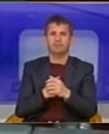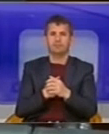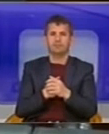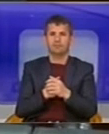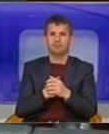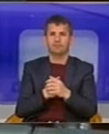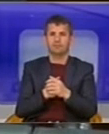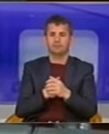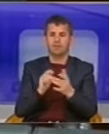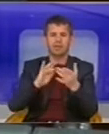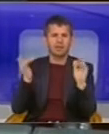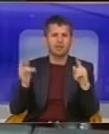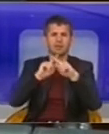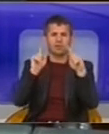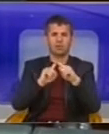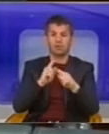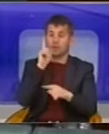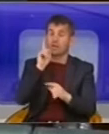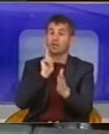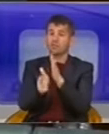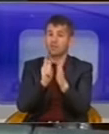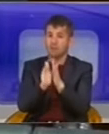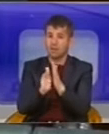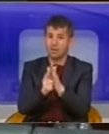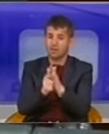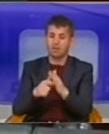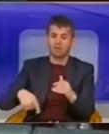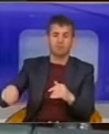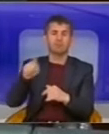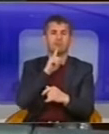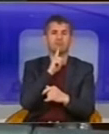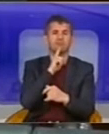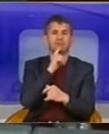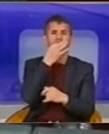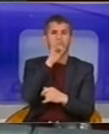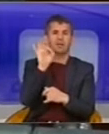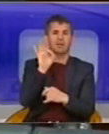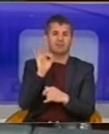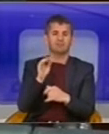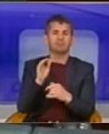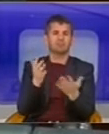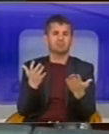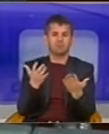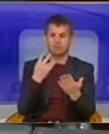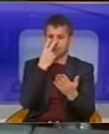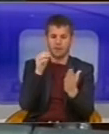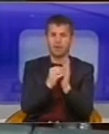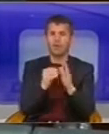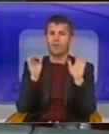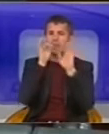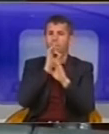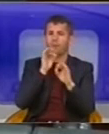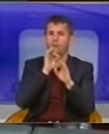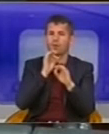me internet e kështu me radhë, por përshpejtimi dhe cilësia janë larg njëra tjetrës. Në këtë kontest nuk përmenden